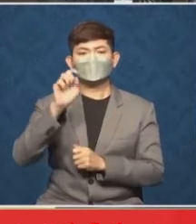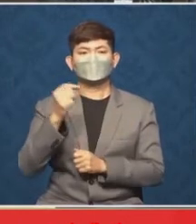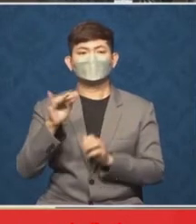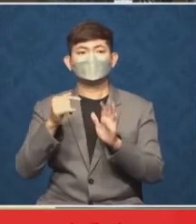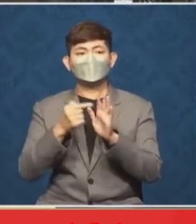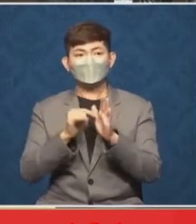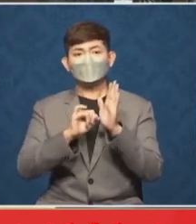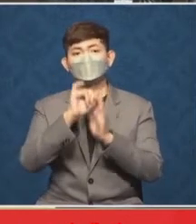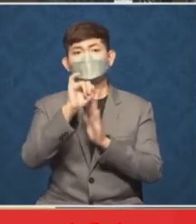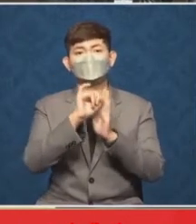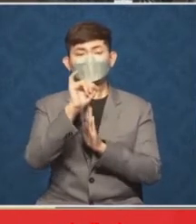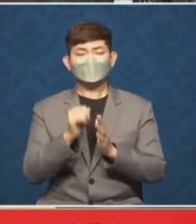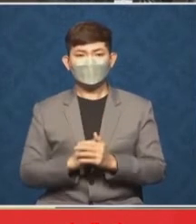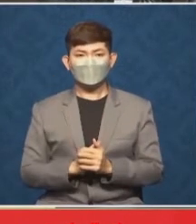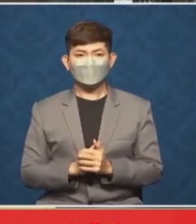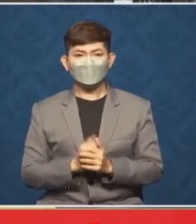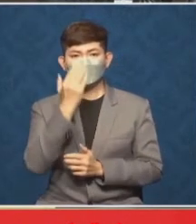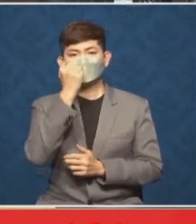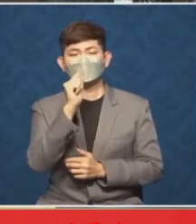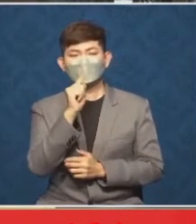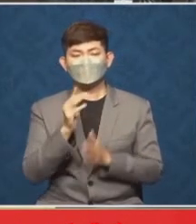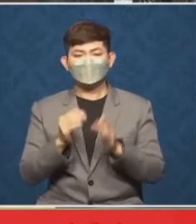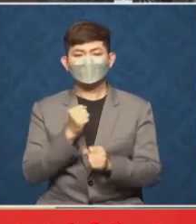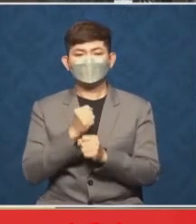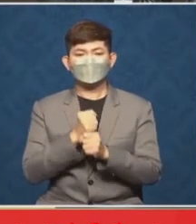ใหม่เพราะว่าข้าราชการ